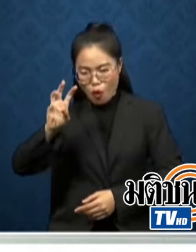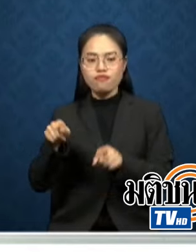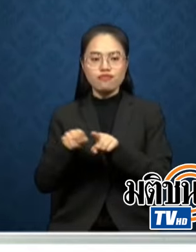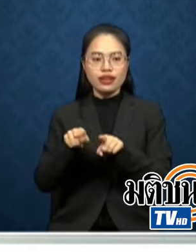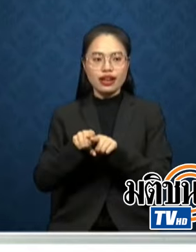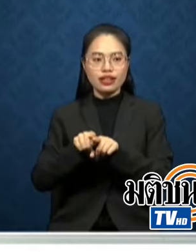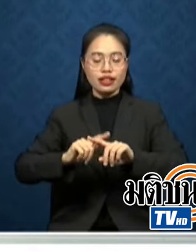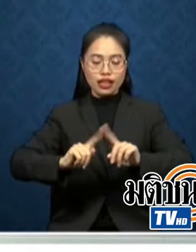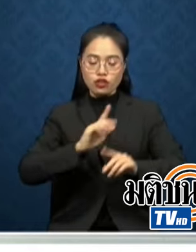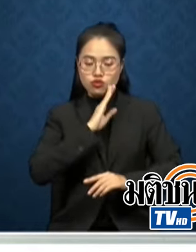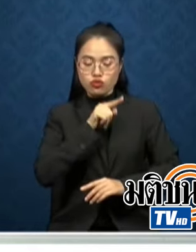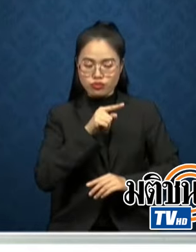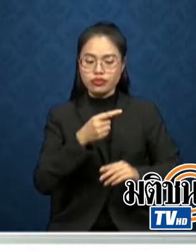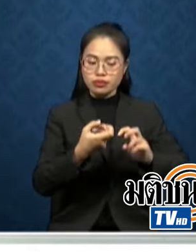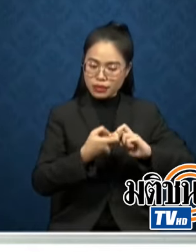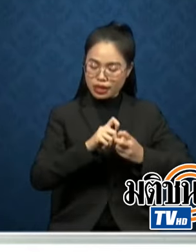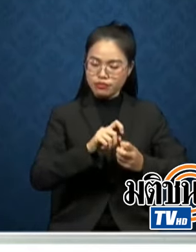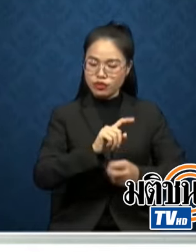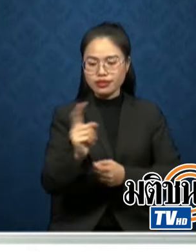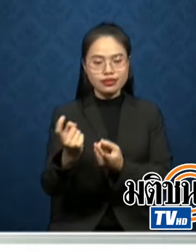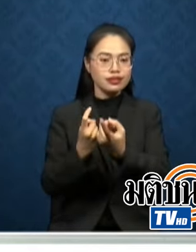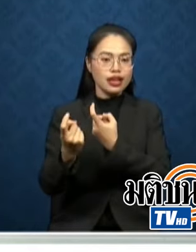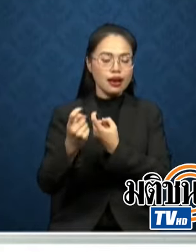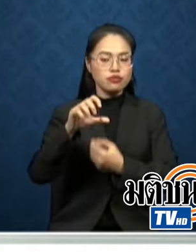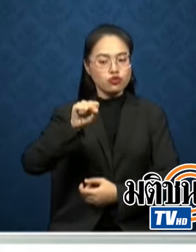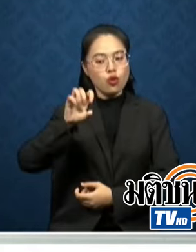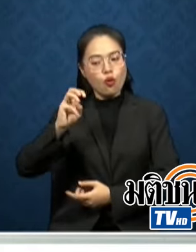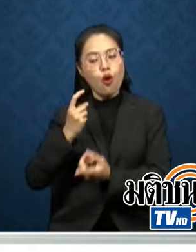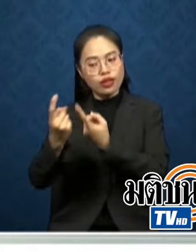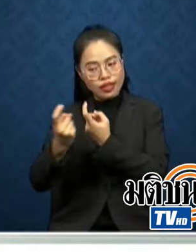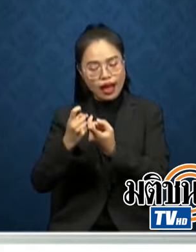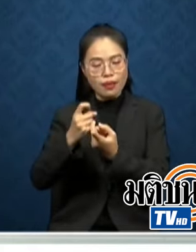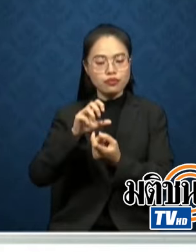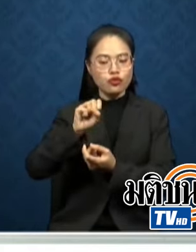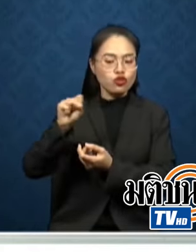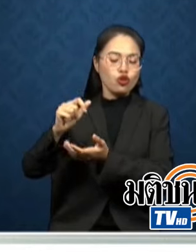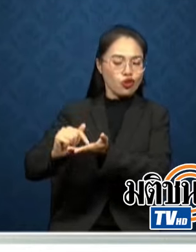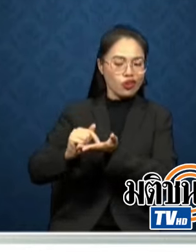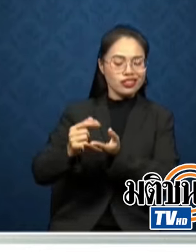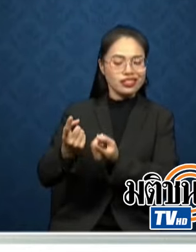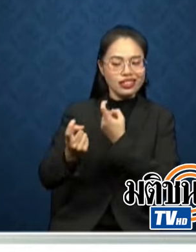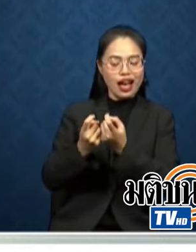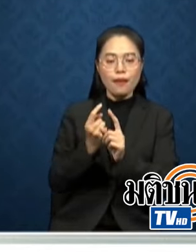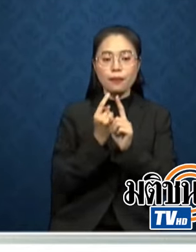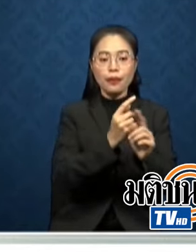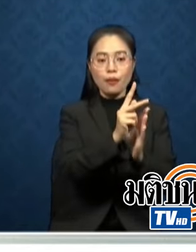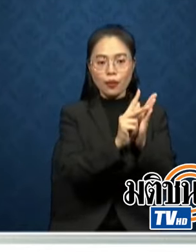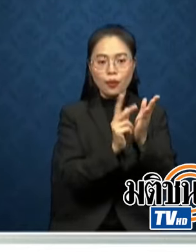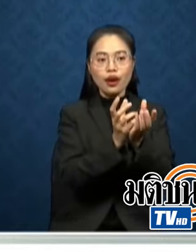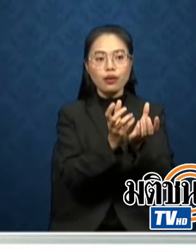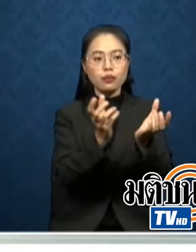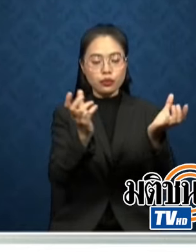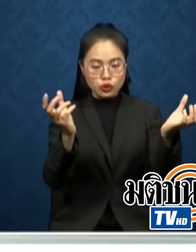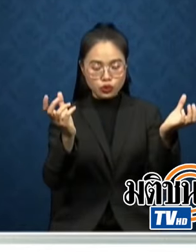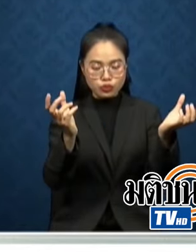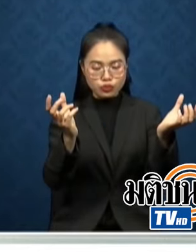ฝ่ายนิติบัญญัติมีข้อสงสัยมีข้อเสนอแนะที่เป็นไปตามรัฐธรรมนูญที่เราพึงจะต้องม